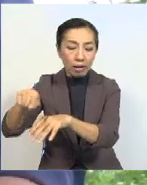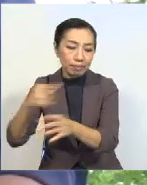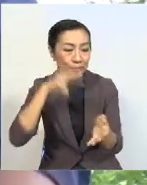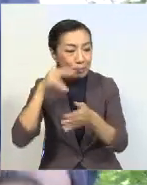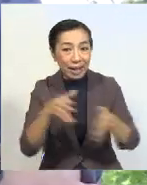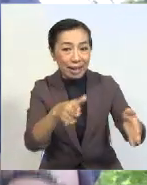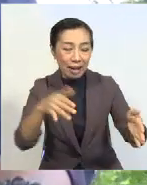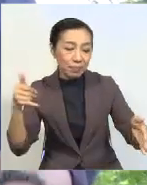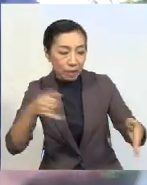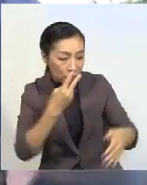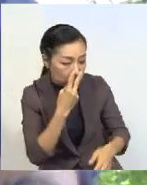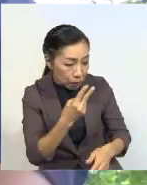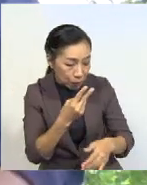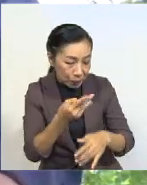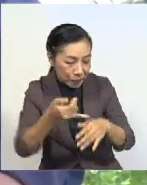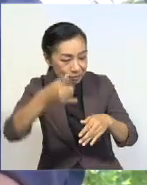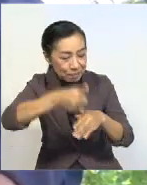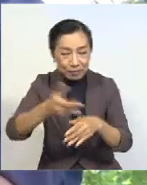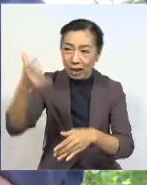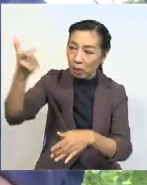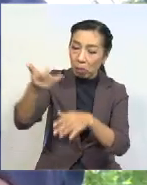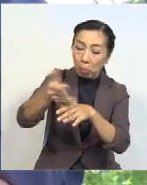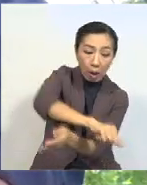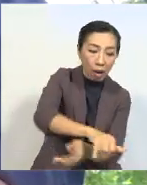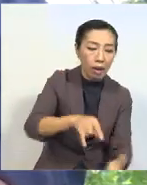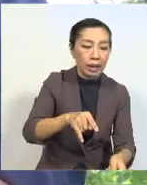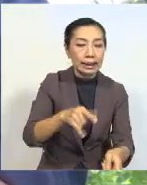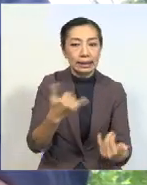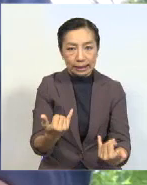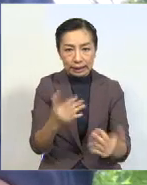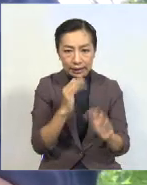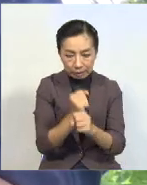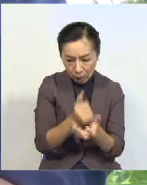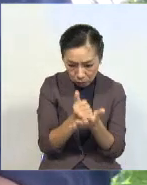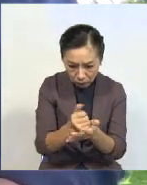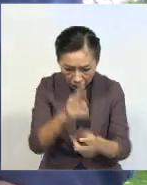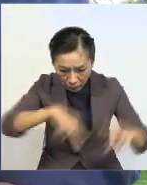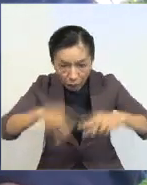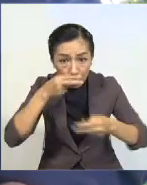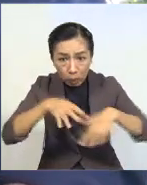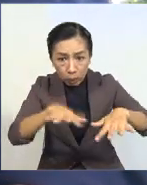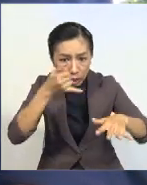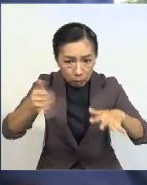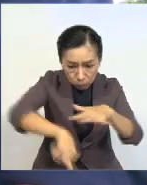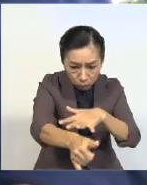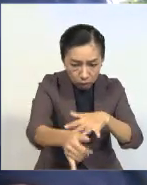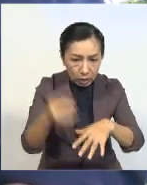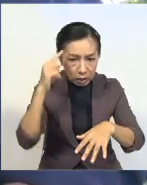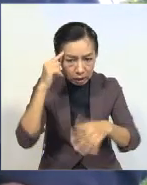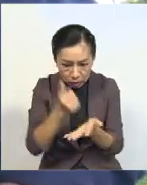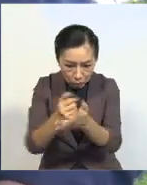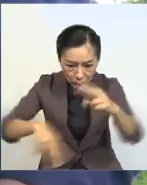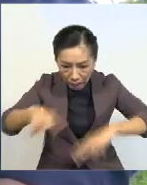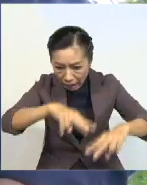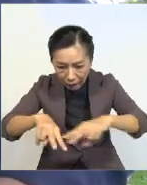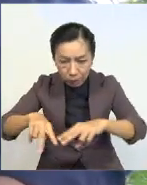ล้วก็ถ่ายรูปแล้วก็พลัดตกลงไปค่ะซึ่งตอนนี้เองเจ้าที่ก็กำลังระดมค้นหาตัวของน้องที่พลัดตกลงไ